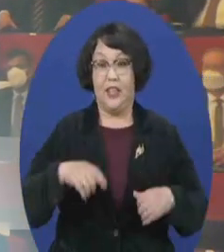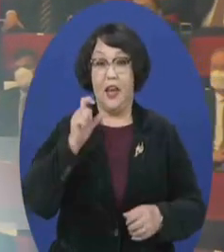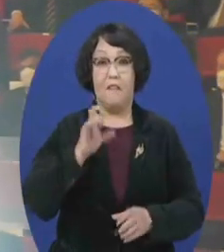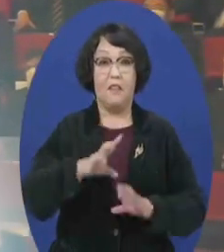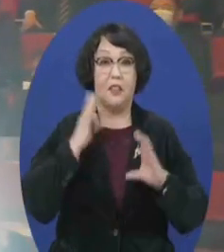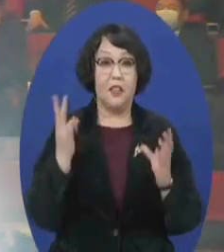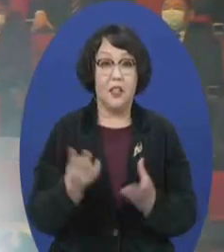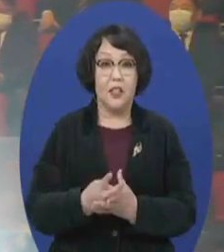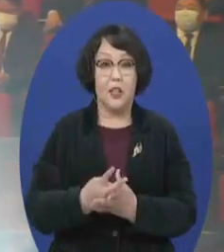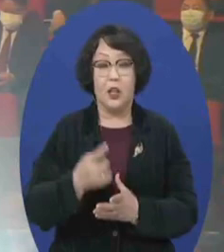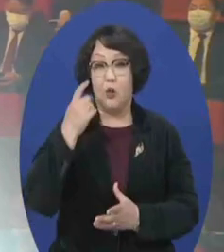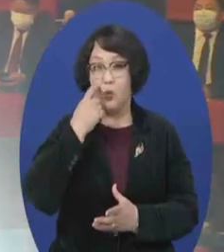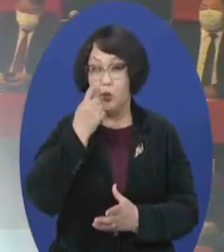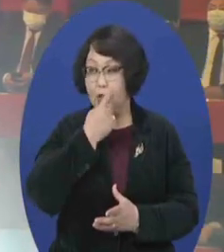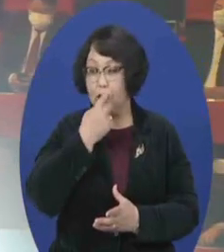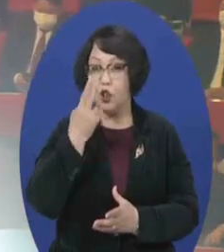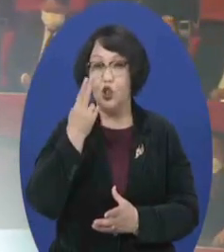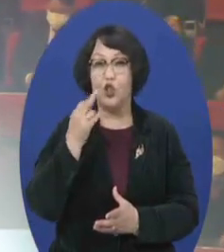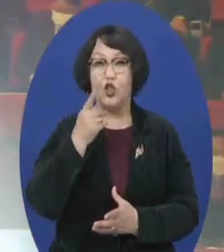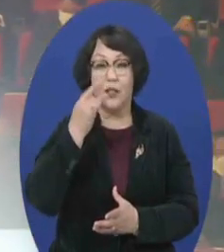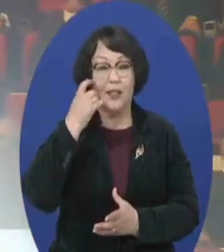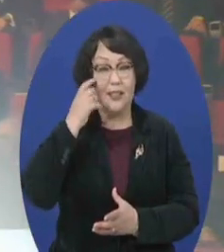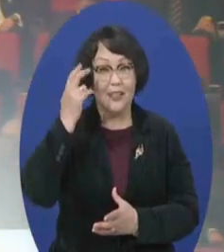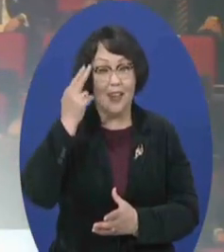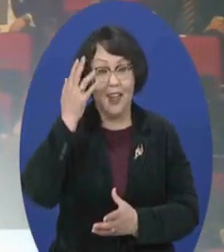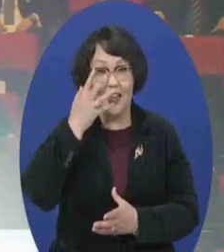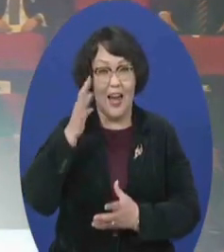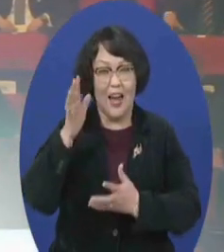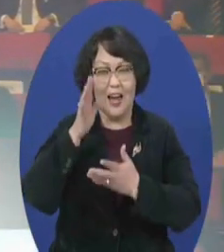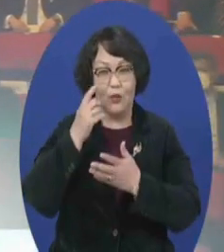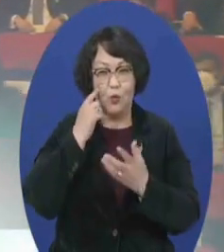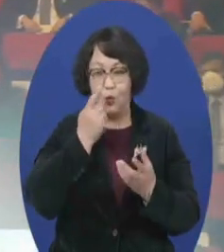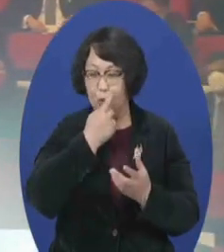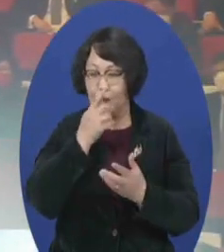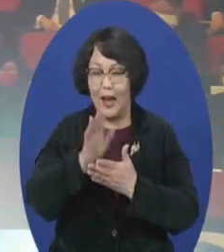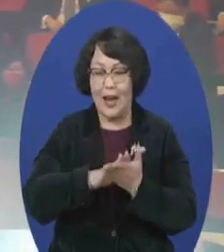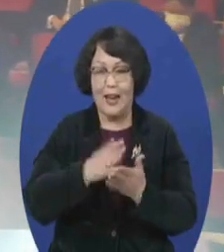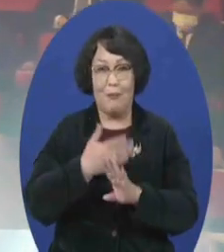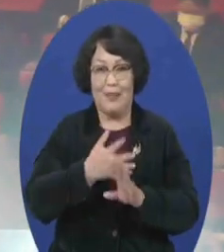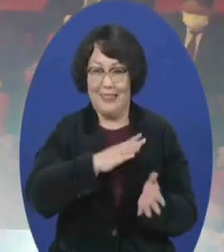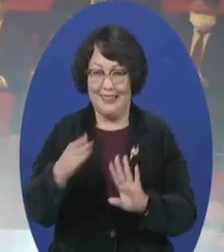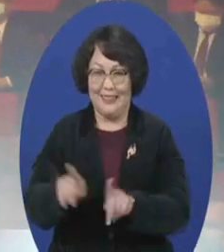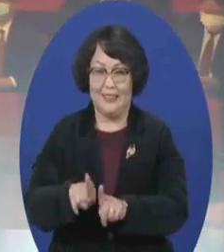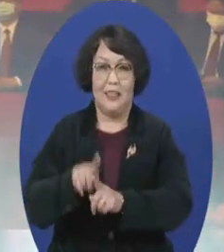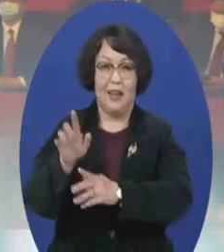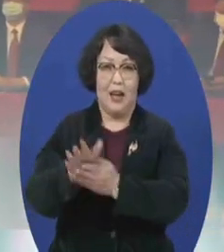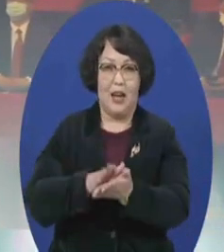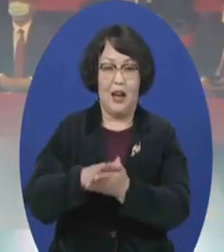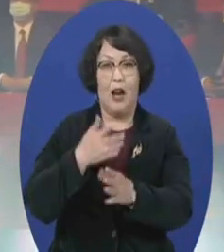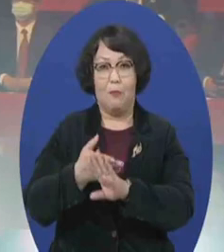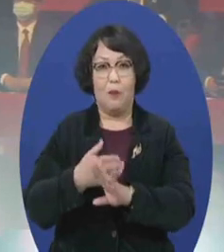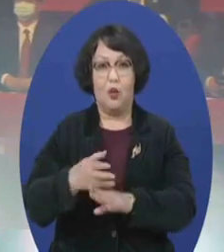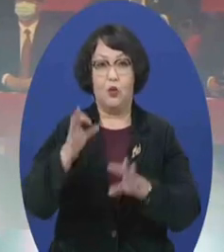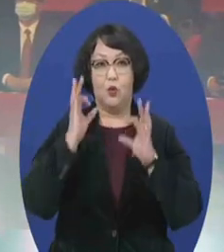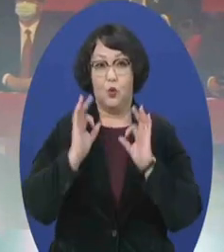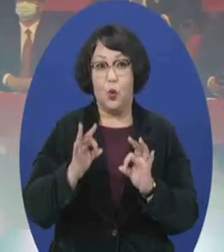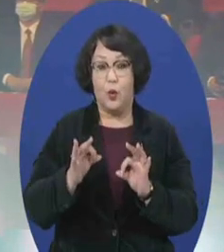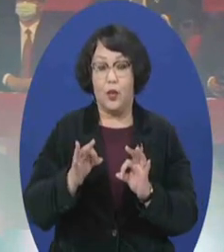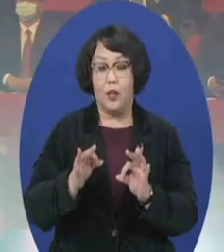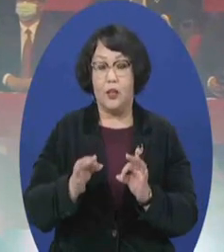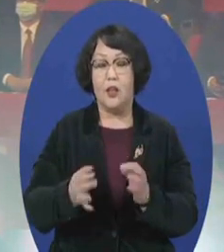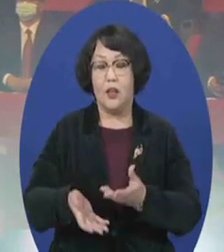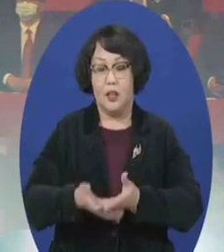эв нэгдлийг нүдний цэцгийн мэт хайрлан хамгаалж, зөвийг сахиж, эвийг эрхэмлсэн, эвэрлэрлийг